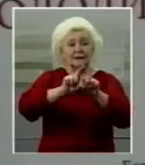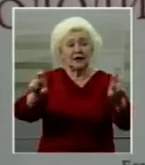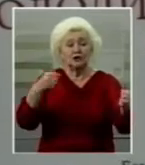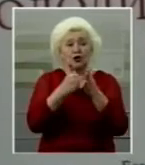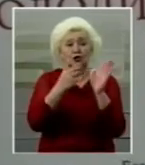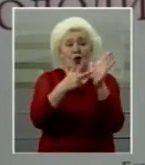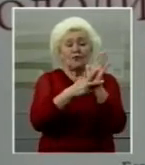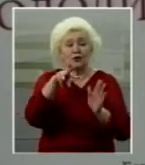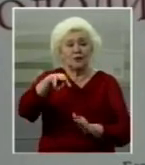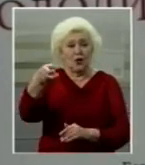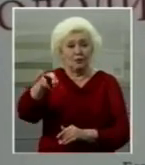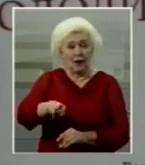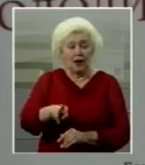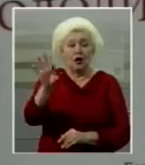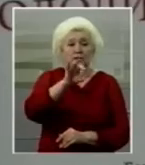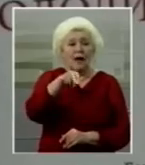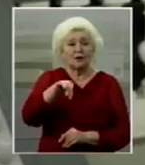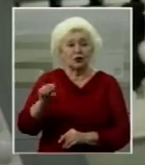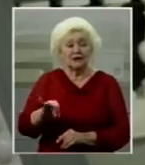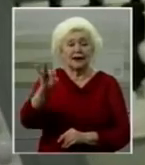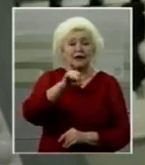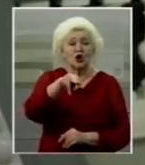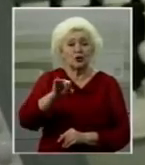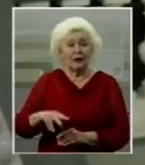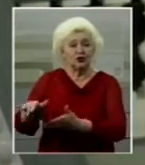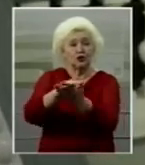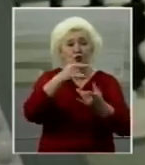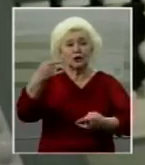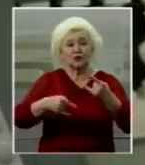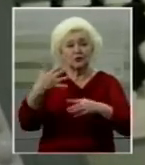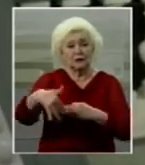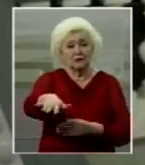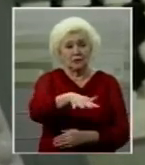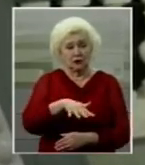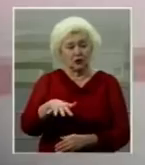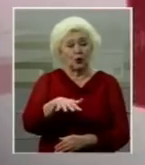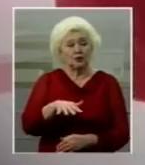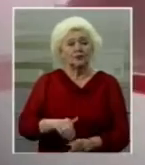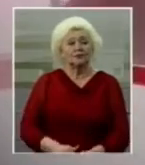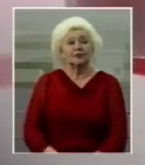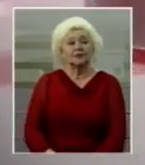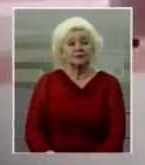до 8 травня. Олена Проценко, Ігор Печенко, Суспільне, Херсон.